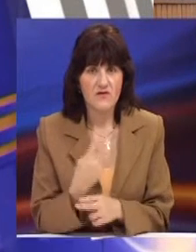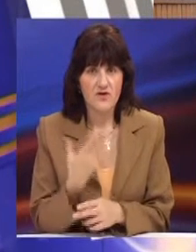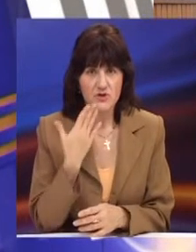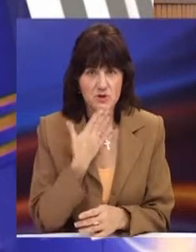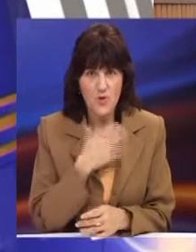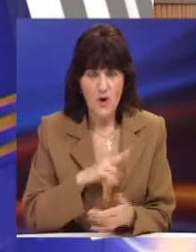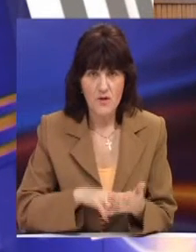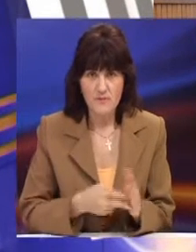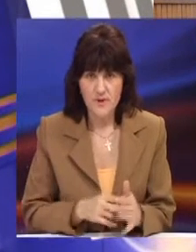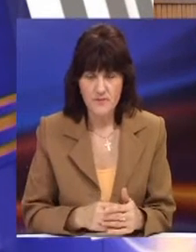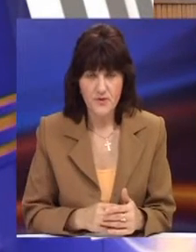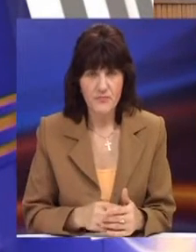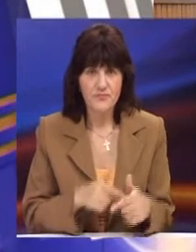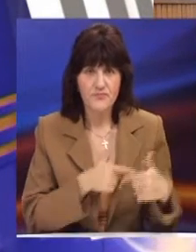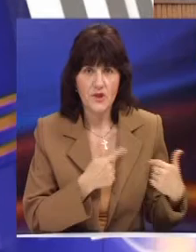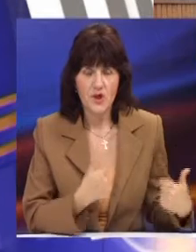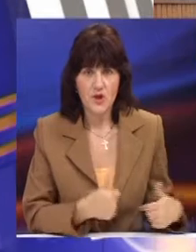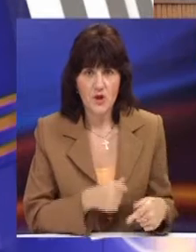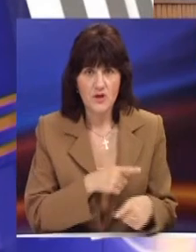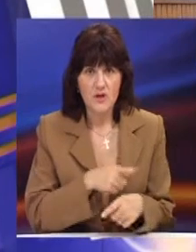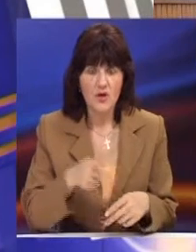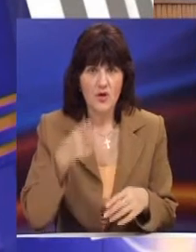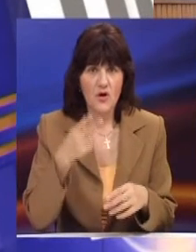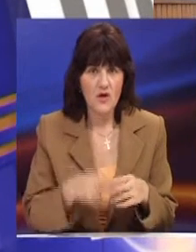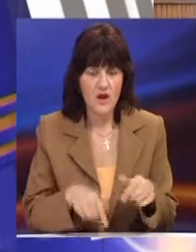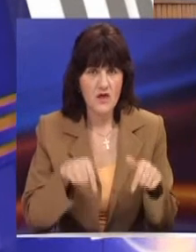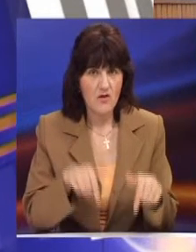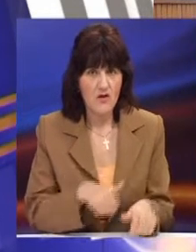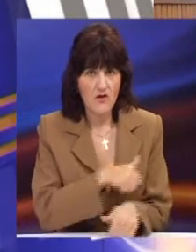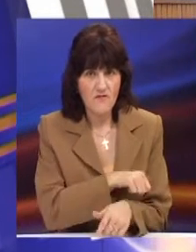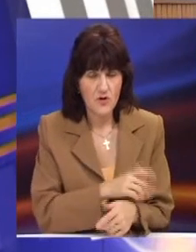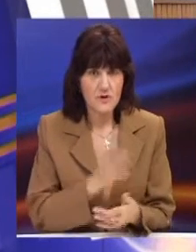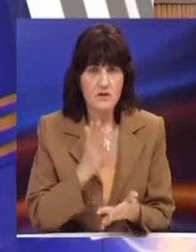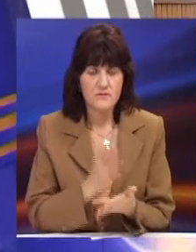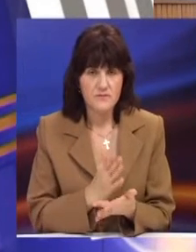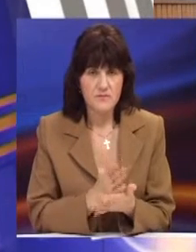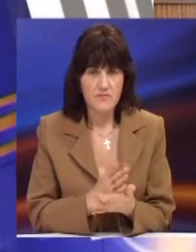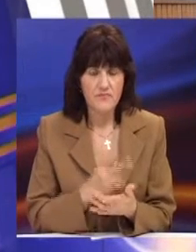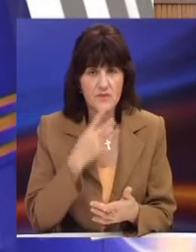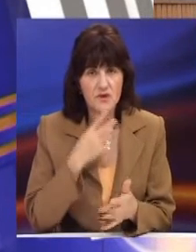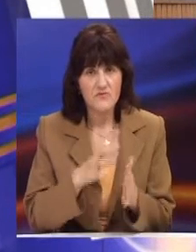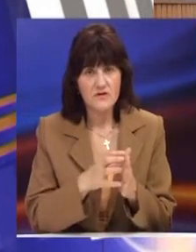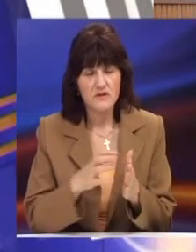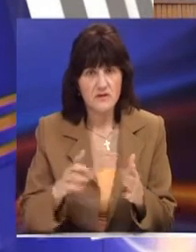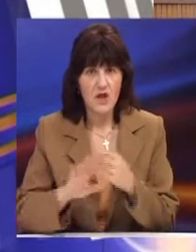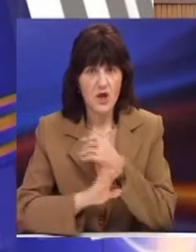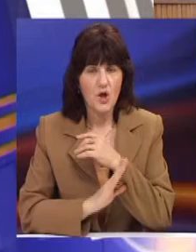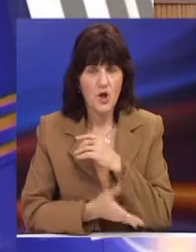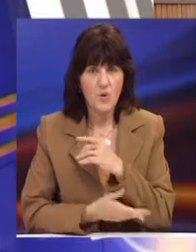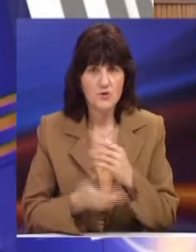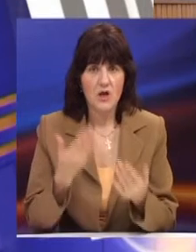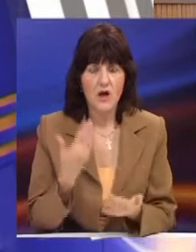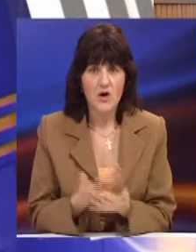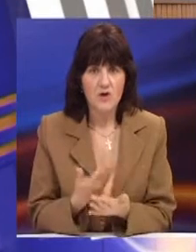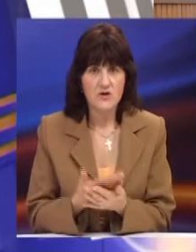školi. Od donacija do kraja ove kalendarske godine ćemo onaj drugi deo učenika